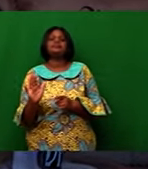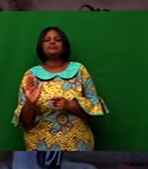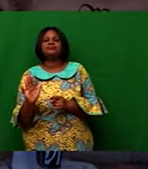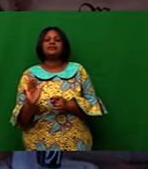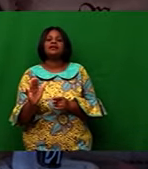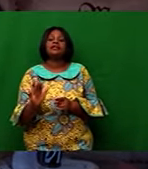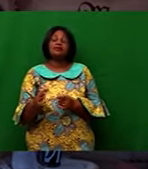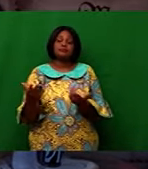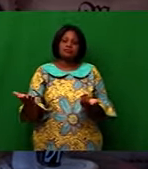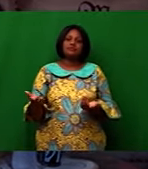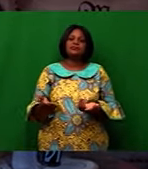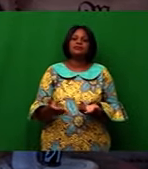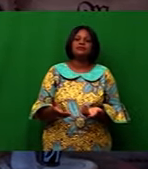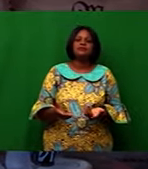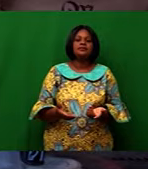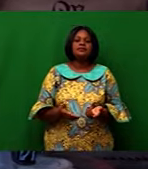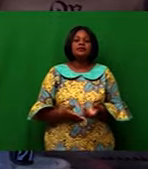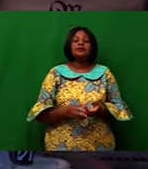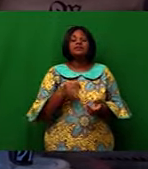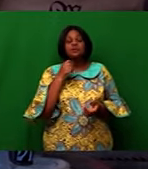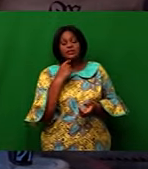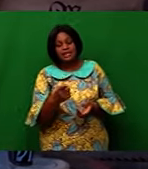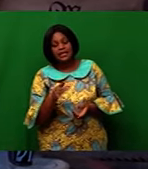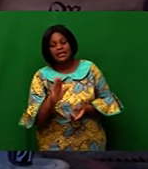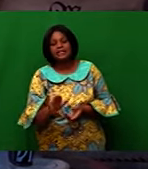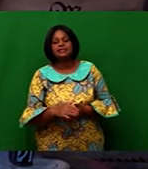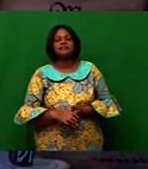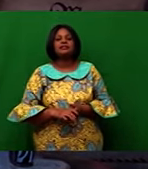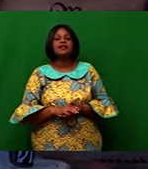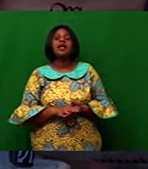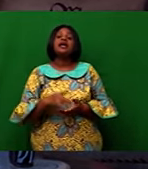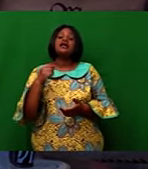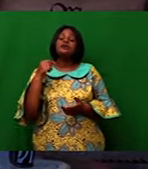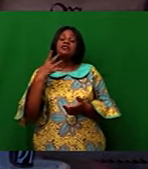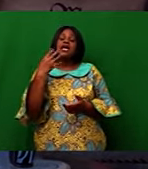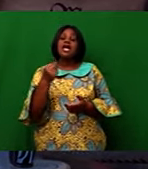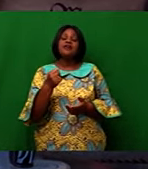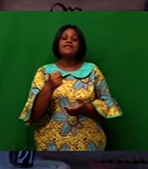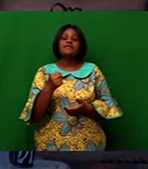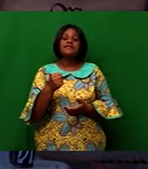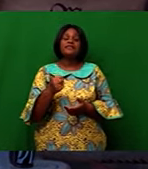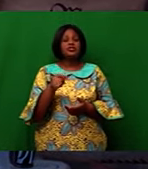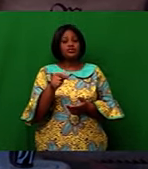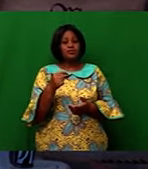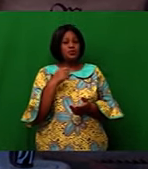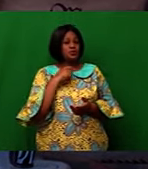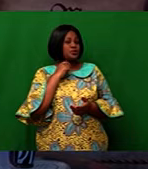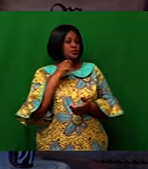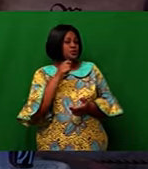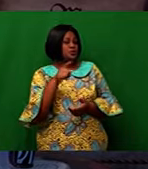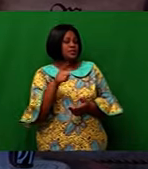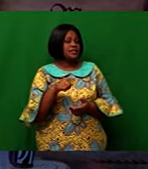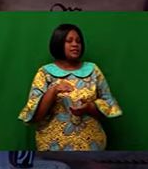ari kutaurwa nasekuru nai sekuru vari kutaura kuti chipari ndichocho nokuti pataurwa nyaya yechipari